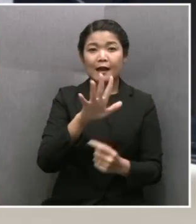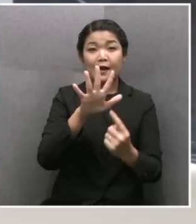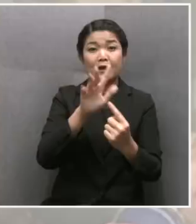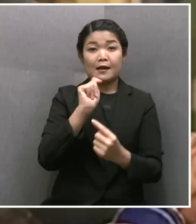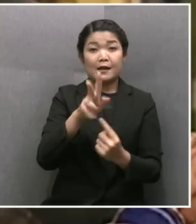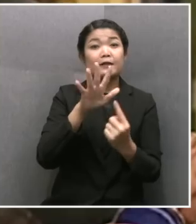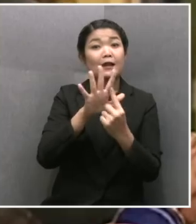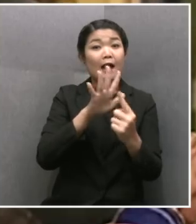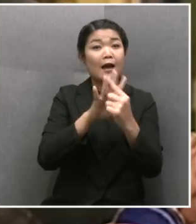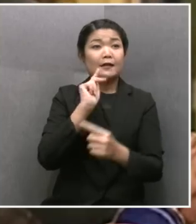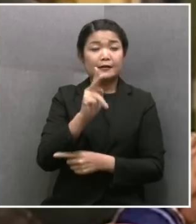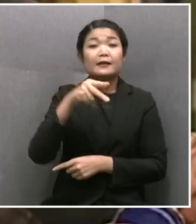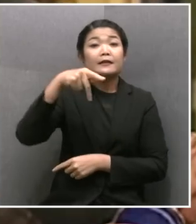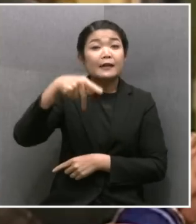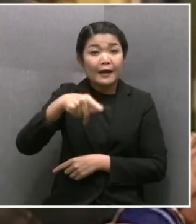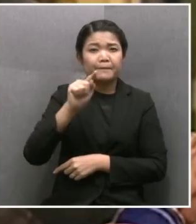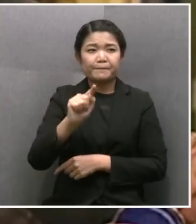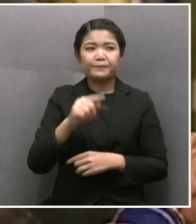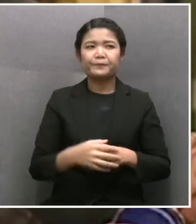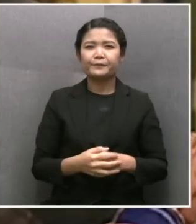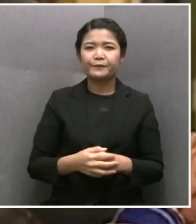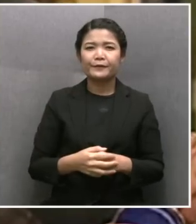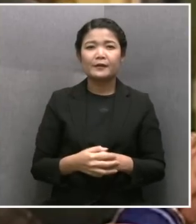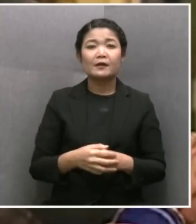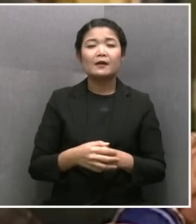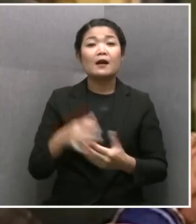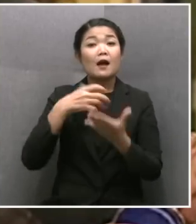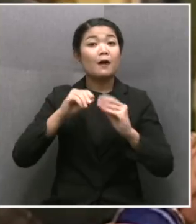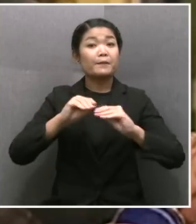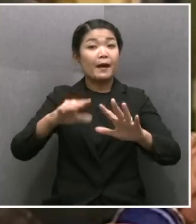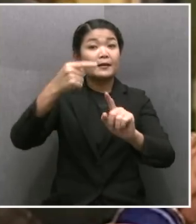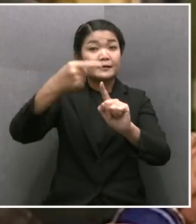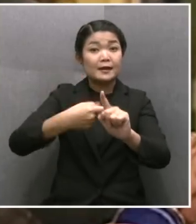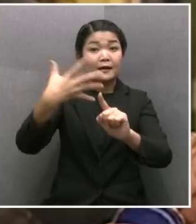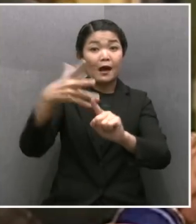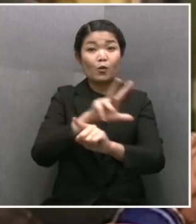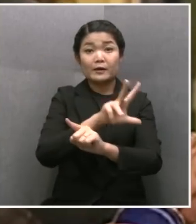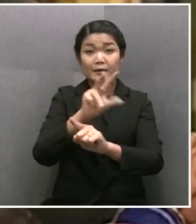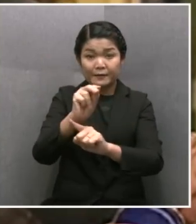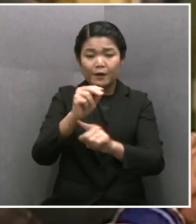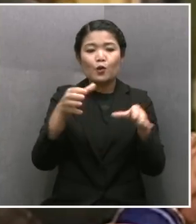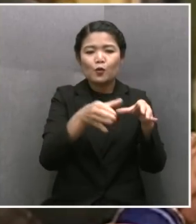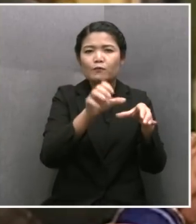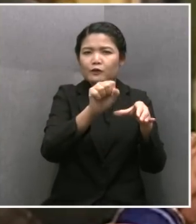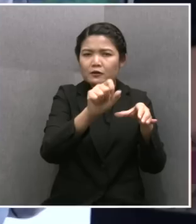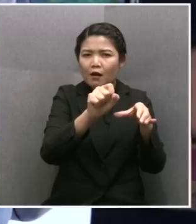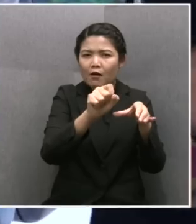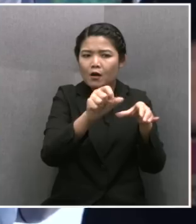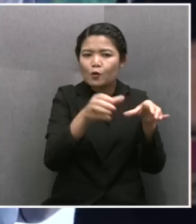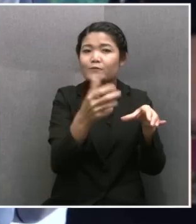หน้าพรรคเพื่อชาติไทยเปิดเผยว่าในวันที่ 30พฤษภาคมนี้ค่ะ 3พรรคเล็กจะยื่นศาลปกครอง